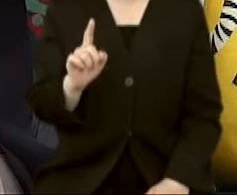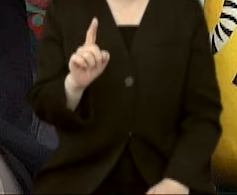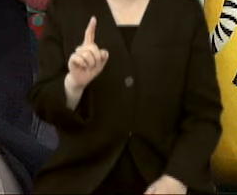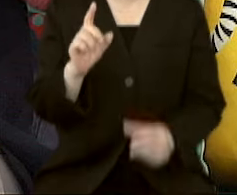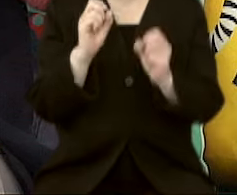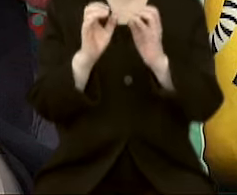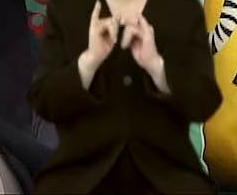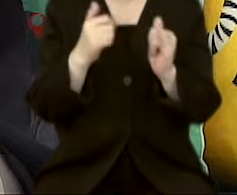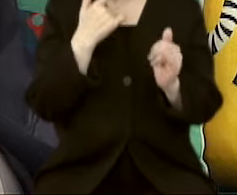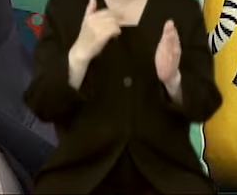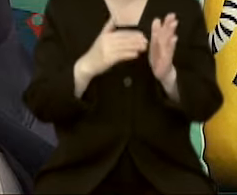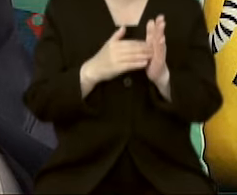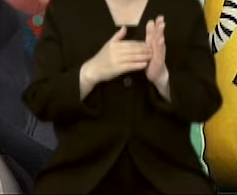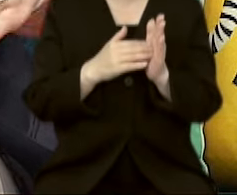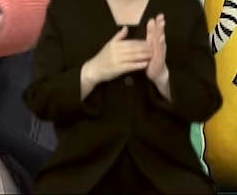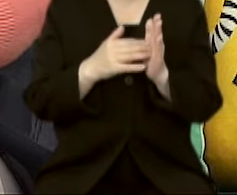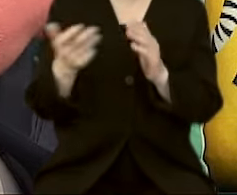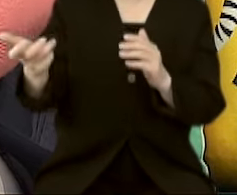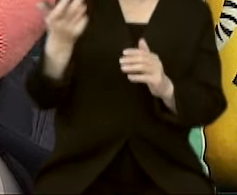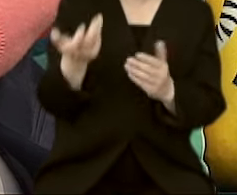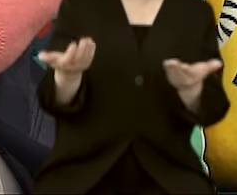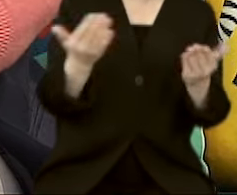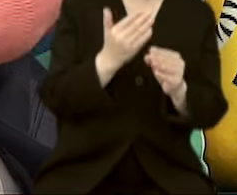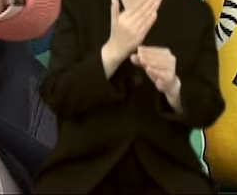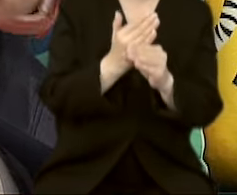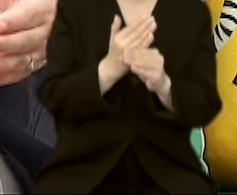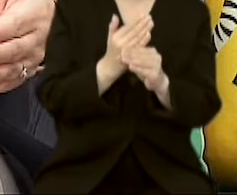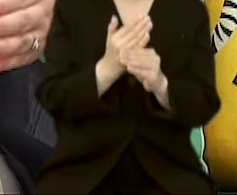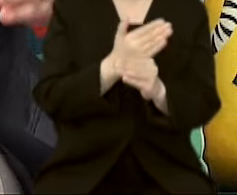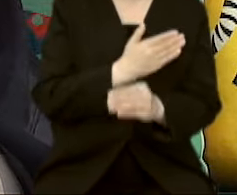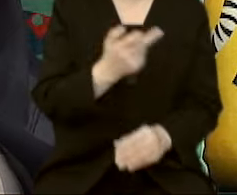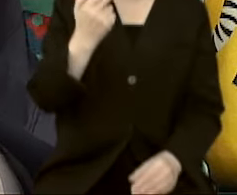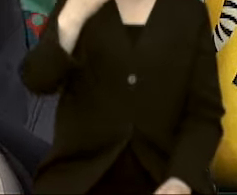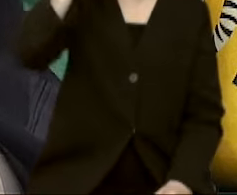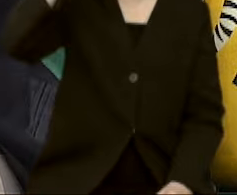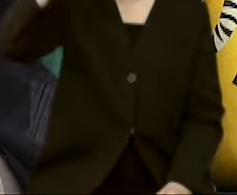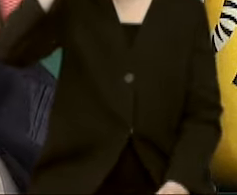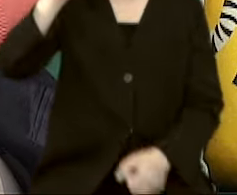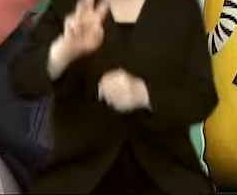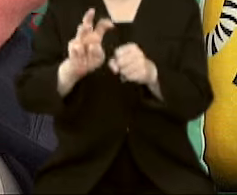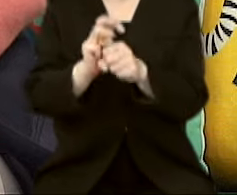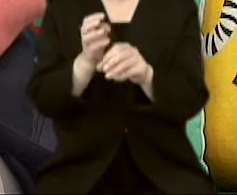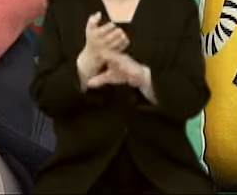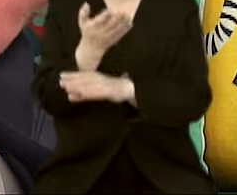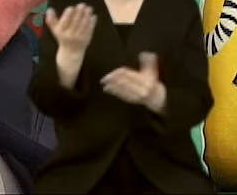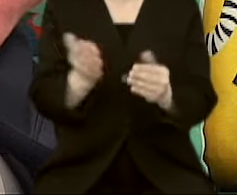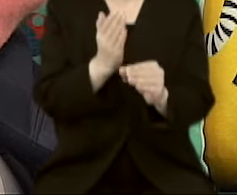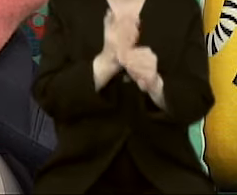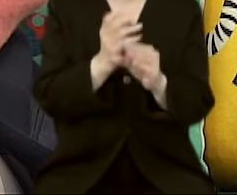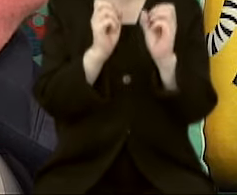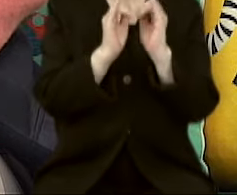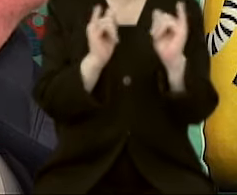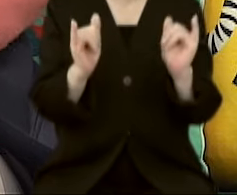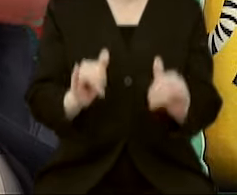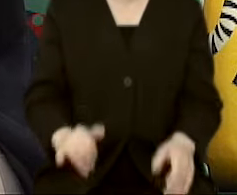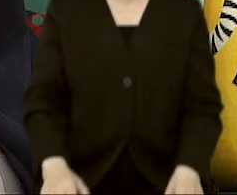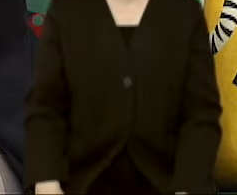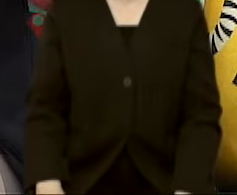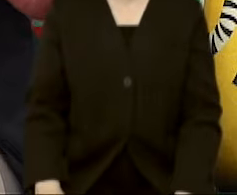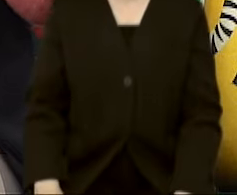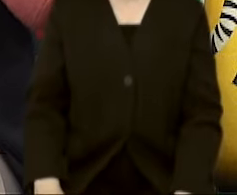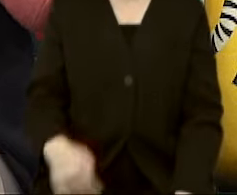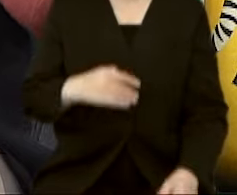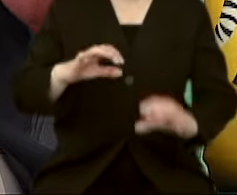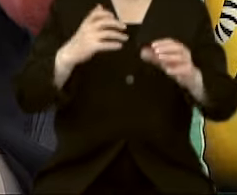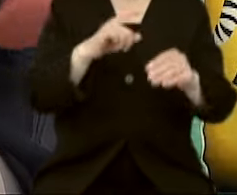하셨던 선교사님이시고 지금 네. 이주민 사역하고 계시고 야. 제 남동생도 러시아에서 30년 넘게 지금 사역하는 선교사예요. 그래서 제가